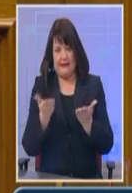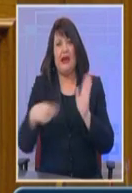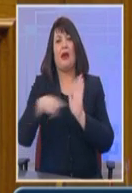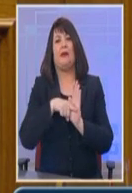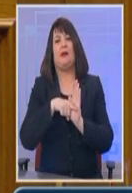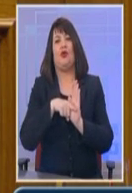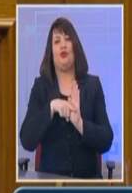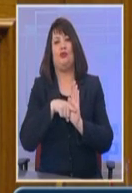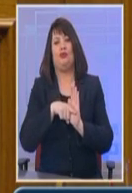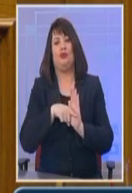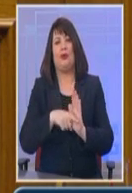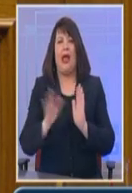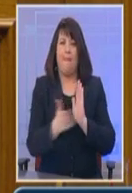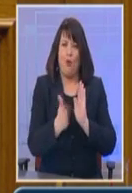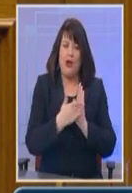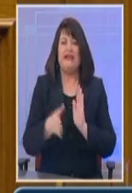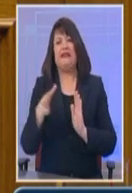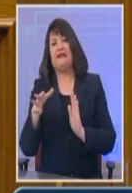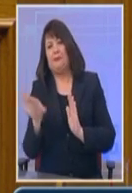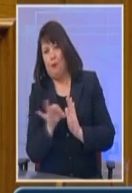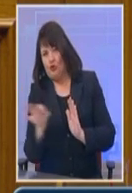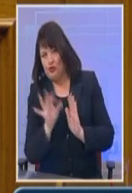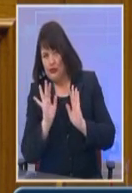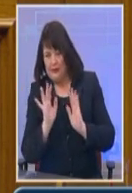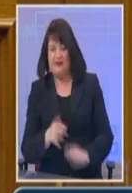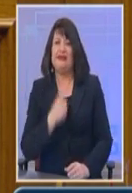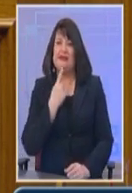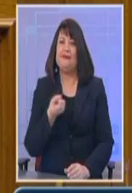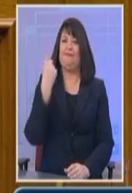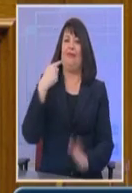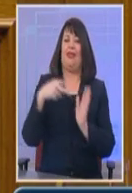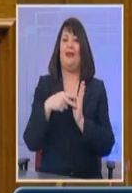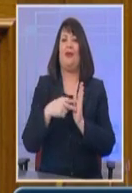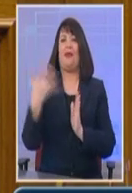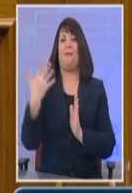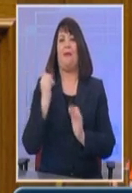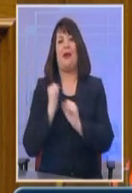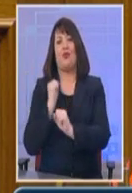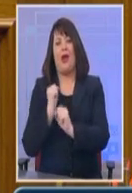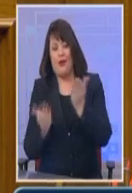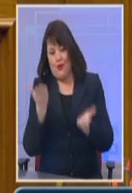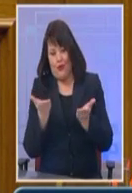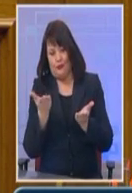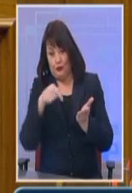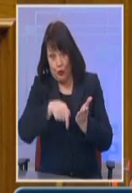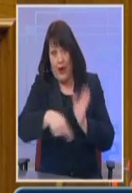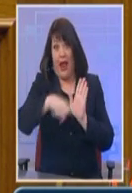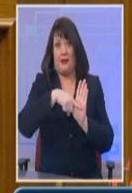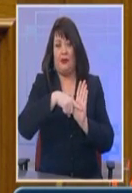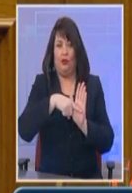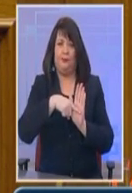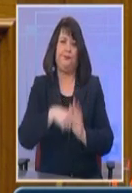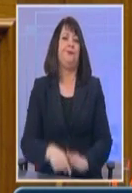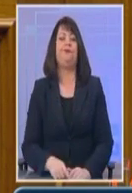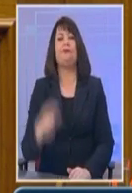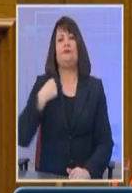αρνητικό, σε αντίθεση με το αντίστοιχο του Ιανουαρίου του 2015. Και τέλος, επιχειρείτε να φορτώσετε